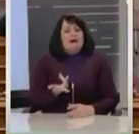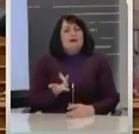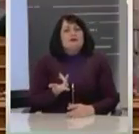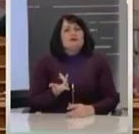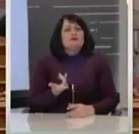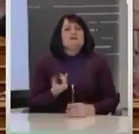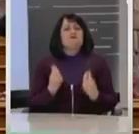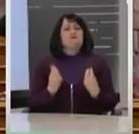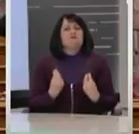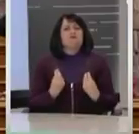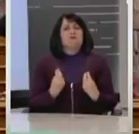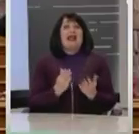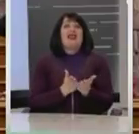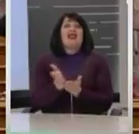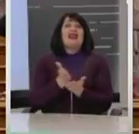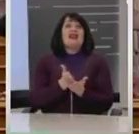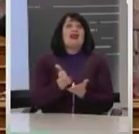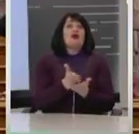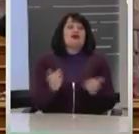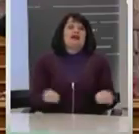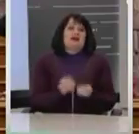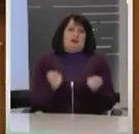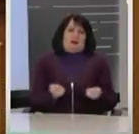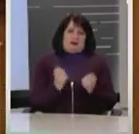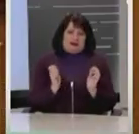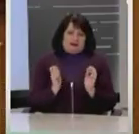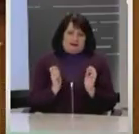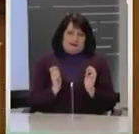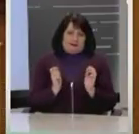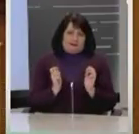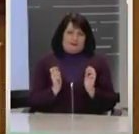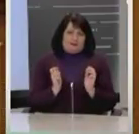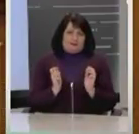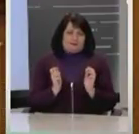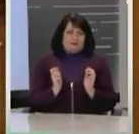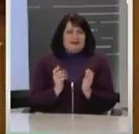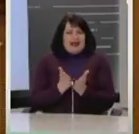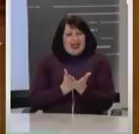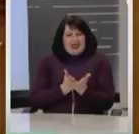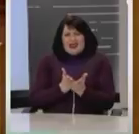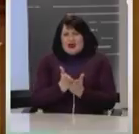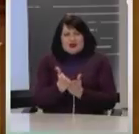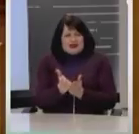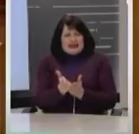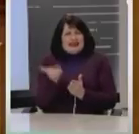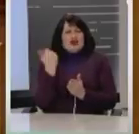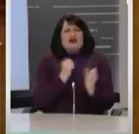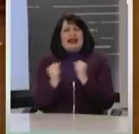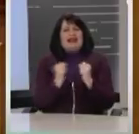μια κατεξοχή πράξη δικαιοσύνης. Μια έννοια που καταπατήθηκε στα χρόνια της